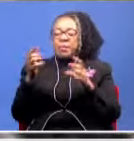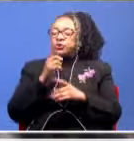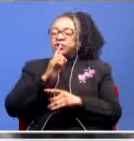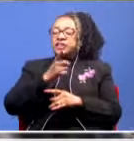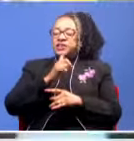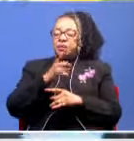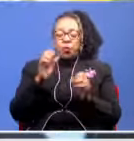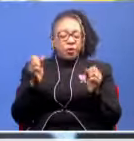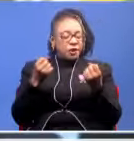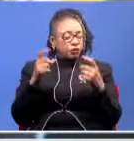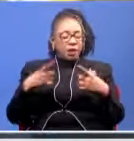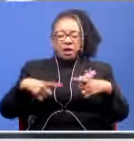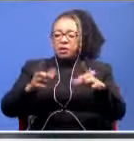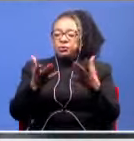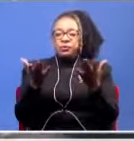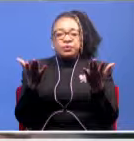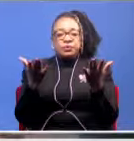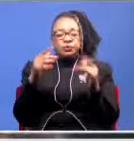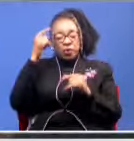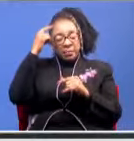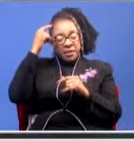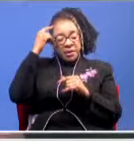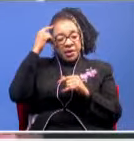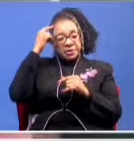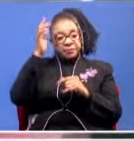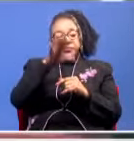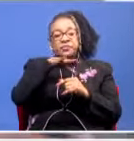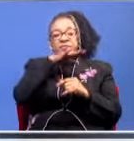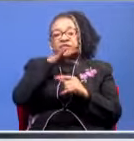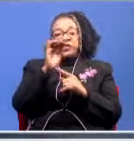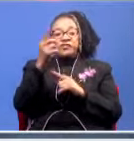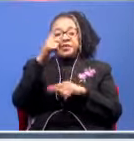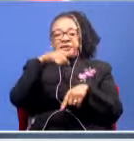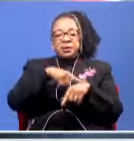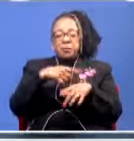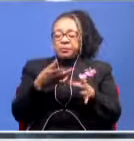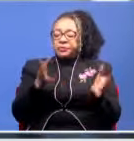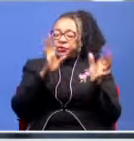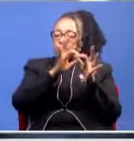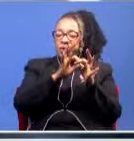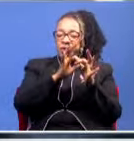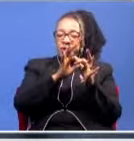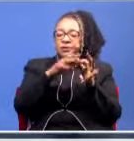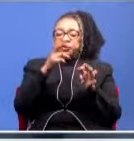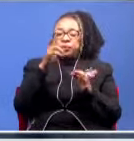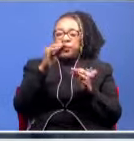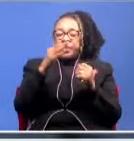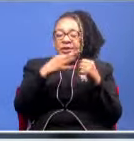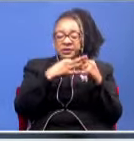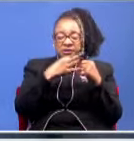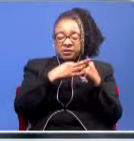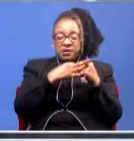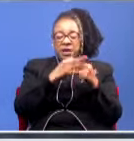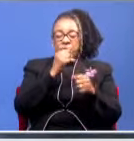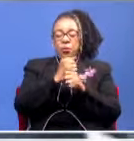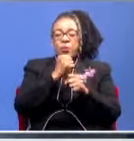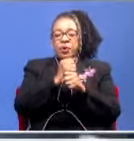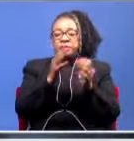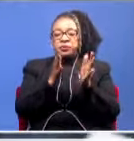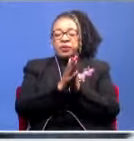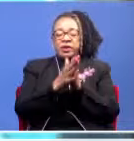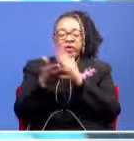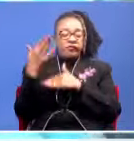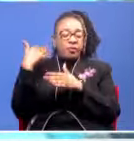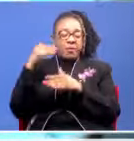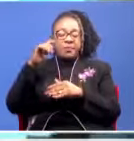cannot allow you. Itakumbukwa kwamba Odinga kwa mara ya kwanza alijiunga na serikali mwaka 2008 na kushirikiana na aliyekuwa rais